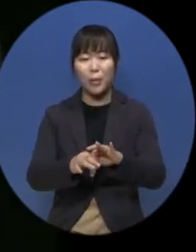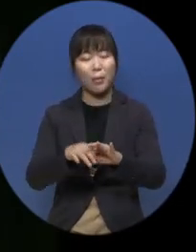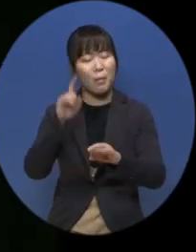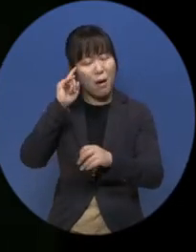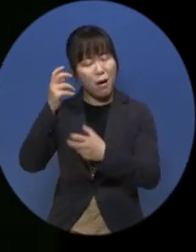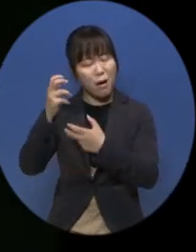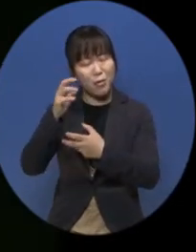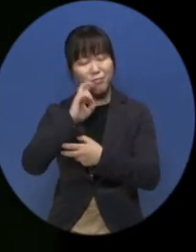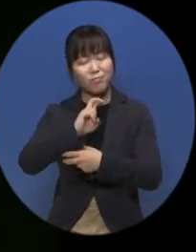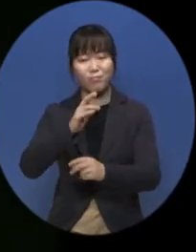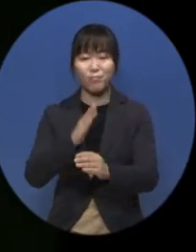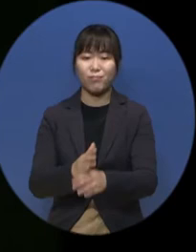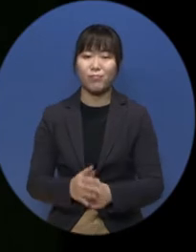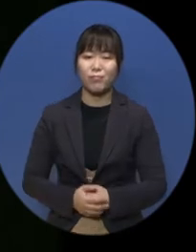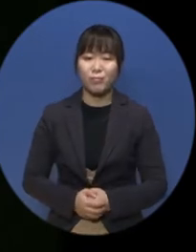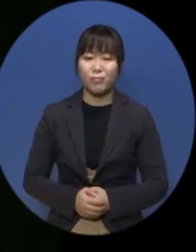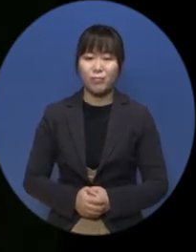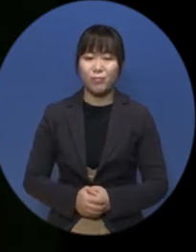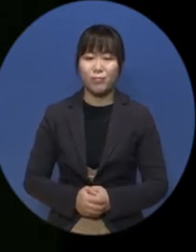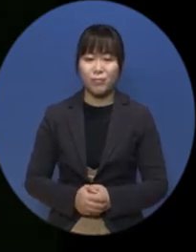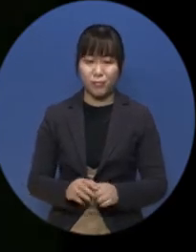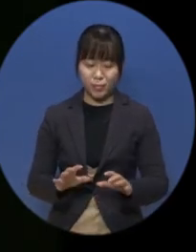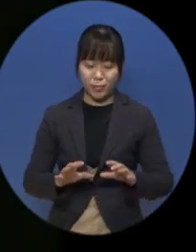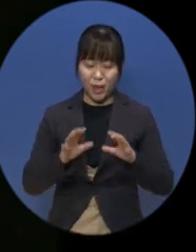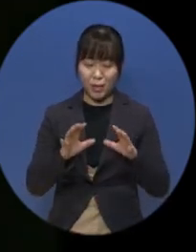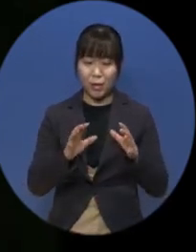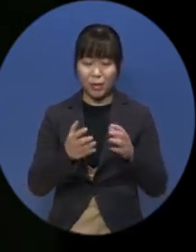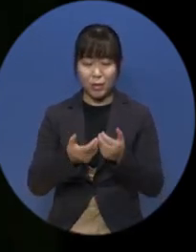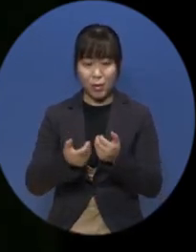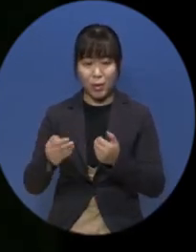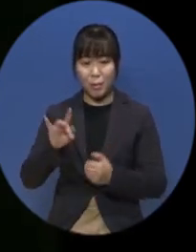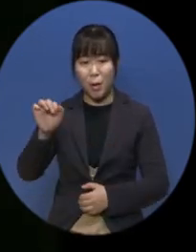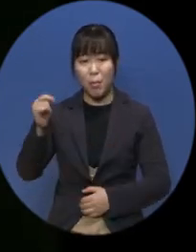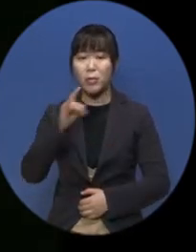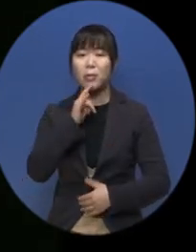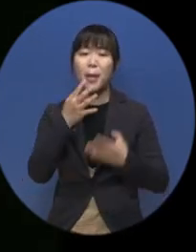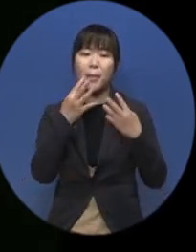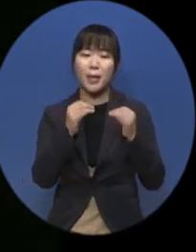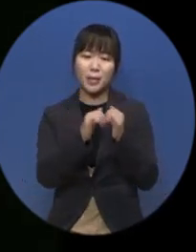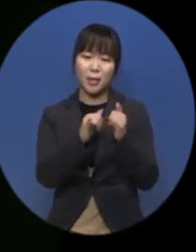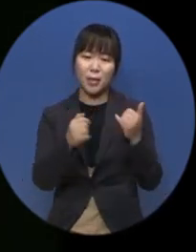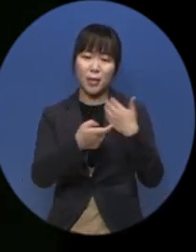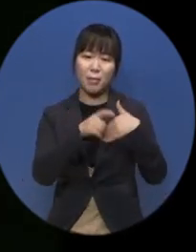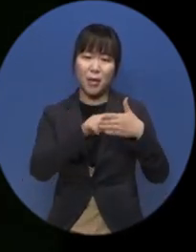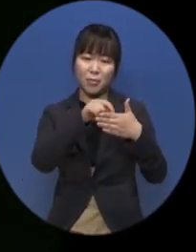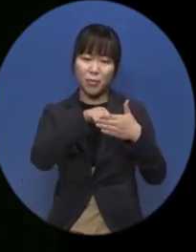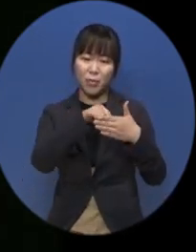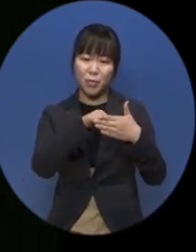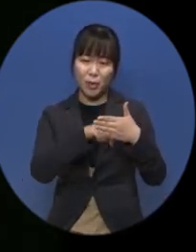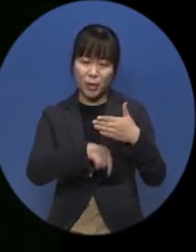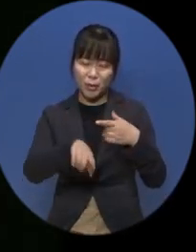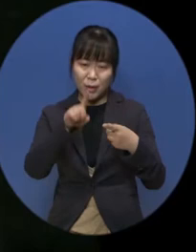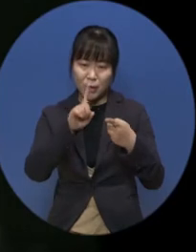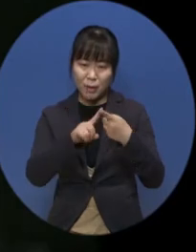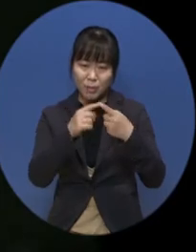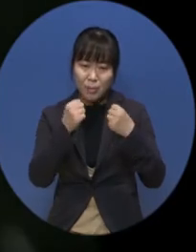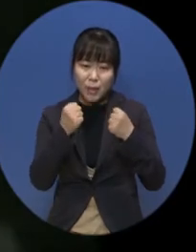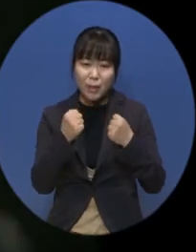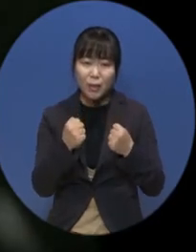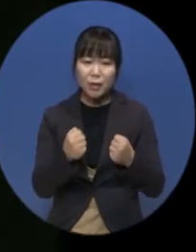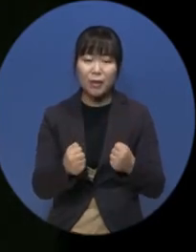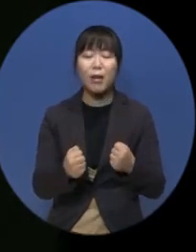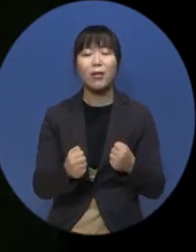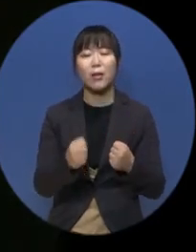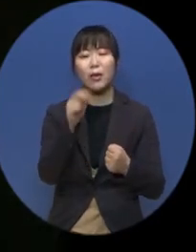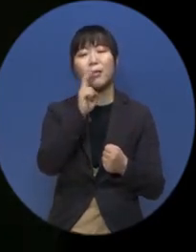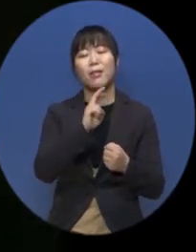메아리 치고 있습니다 세상을 떠난 대우는 아누 사람의 가슴속에 10 저 살아있는 불멸에